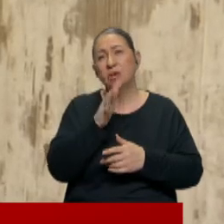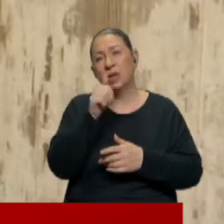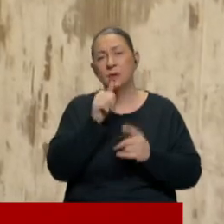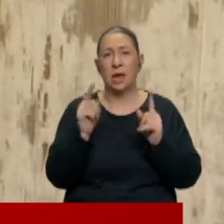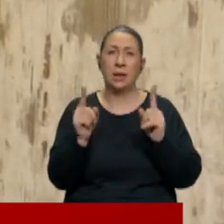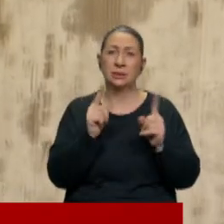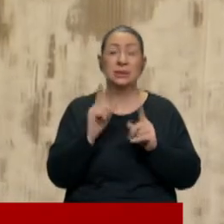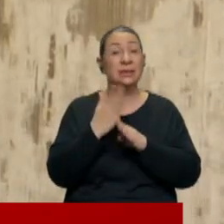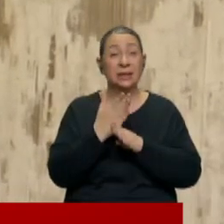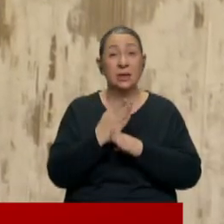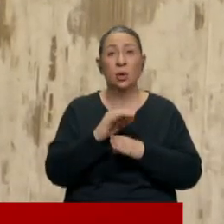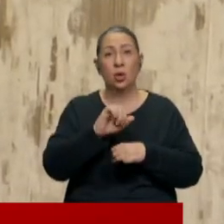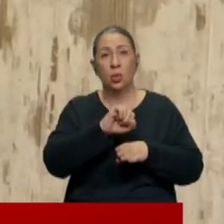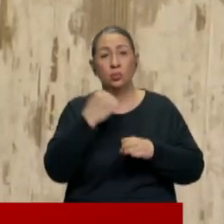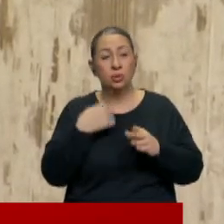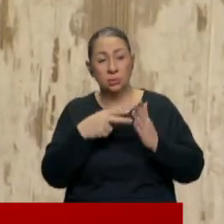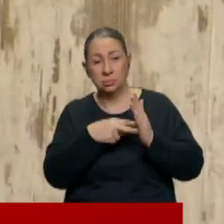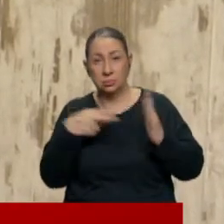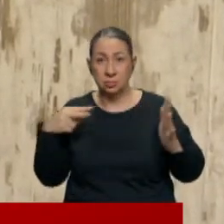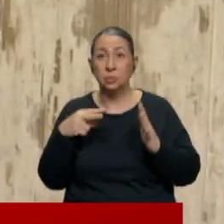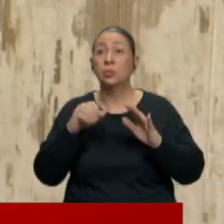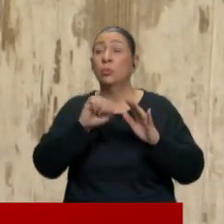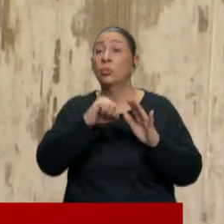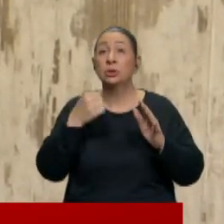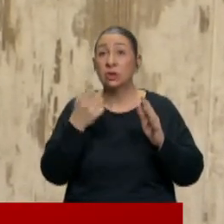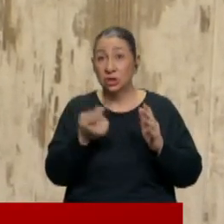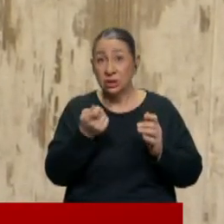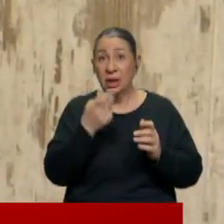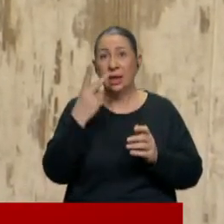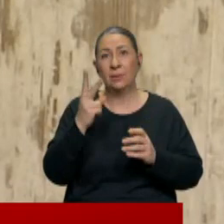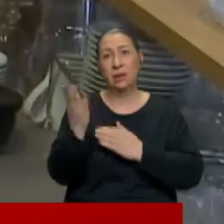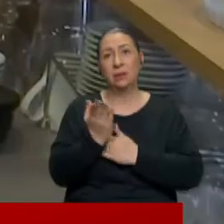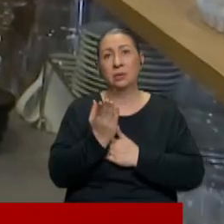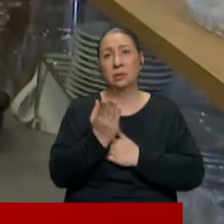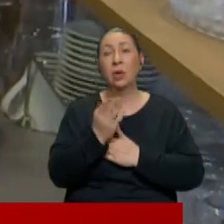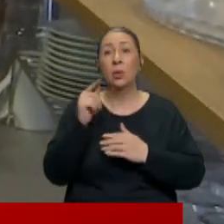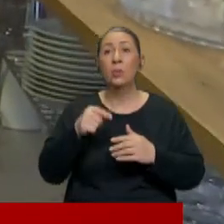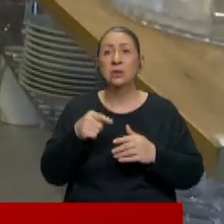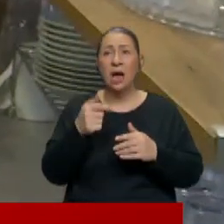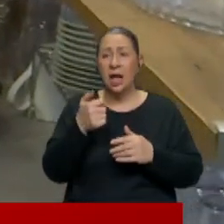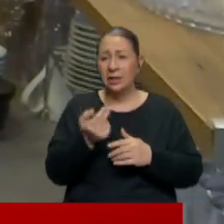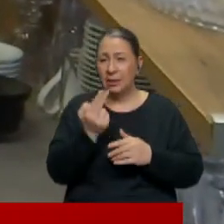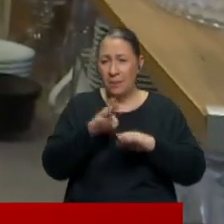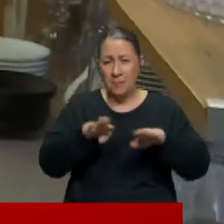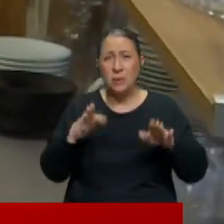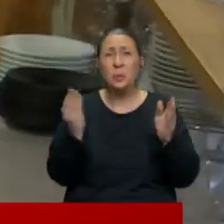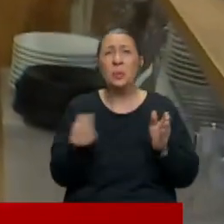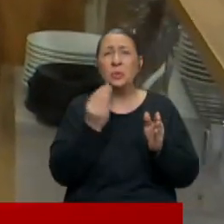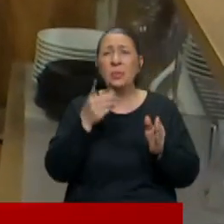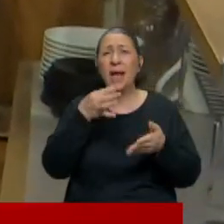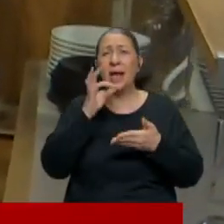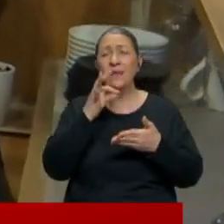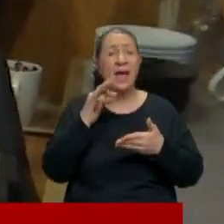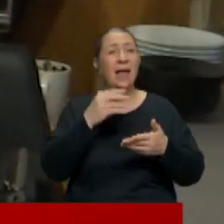ile 600 lira arası. Niye? Dolap çalıştırmıyorum. Demek ki dolabı çalıştırsaydım herhalde 2000 lira gelecekti. Burası 6-7 masalık küçük bir